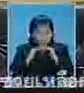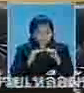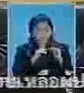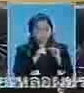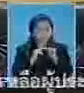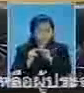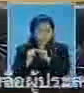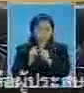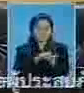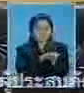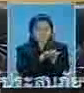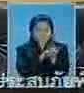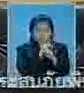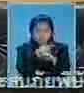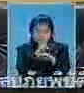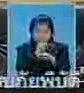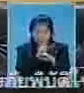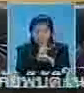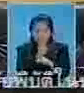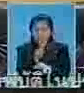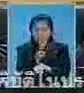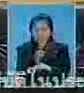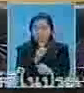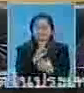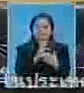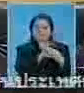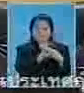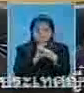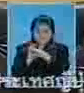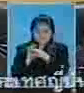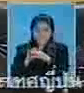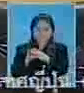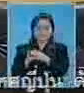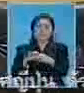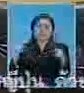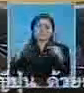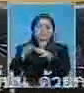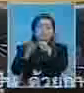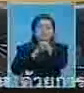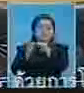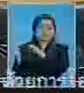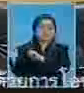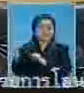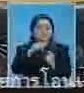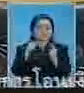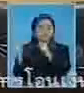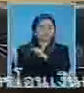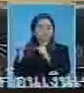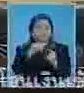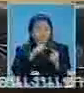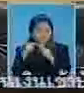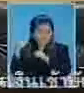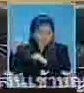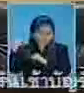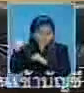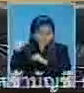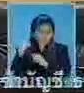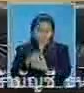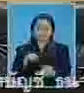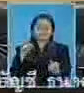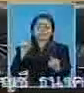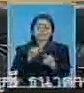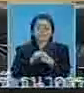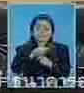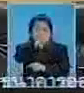ท่านประธานครับที่จะ เข้าเรื่องเพื่อที่จะตอบความกังวลหรือข้อสังเก